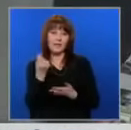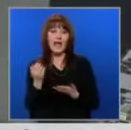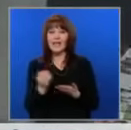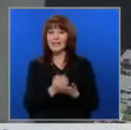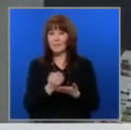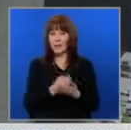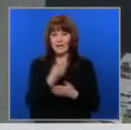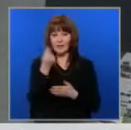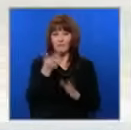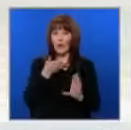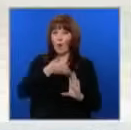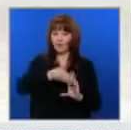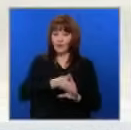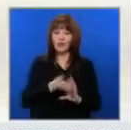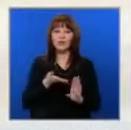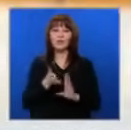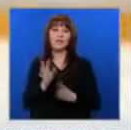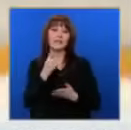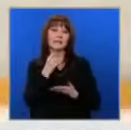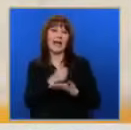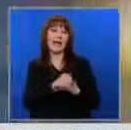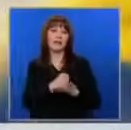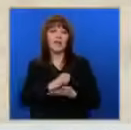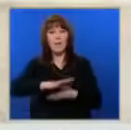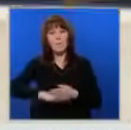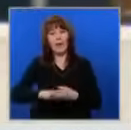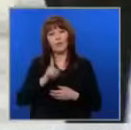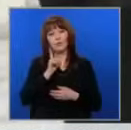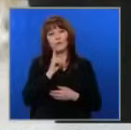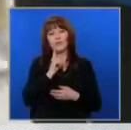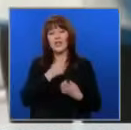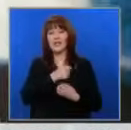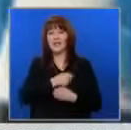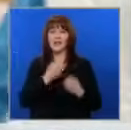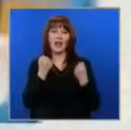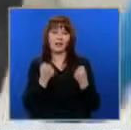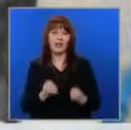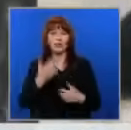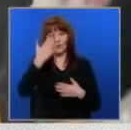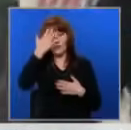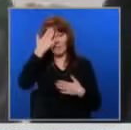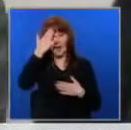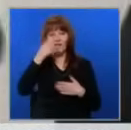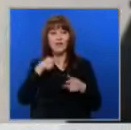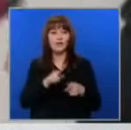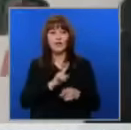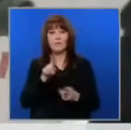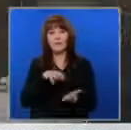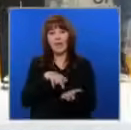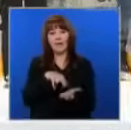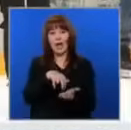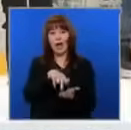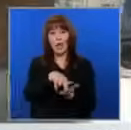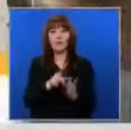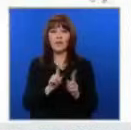Средствата, събрани от входа дарение, ще отидат за лечението на малкото момче, което страда от тежко заболяване, заради което не може да ходи, стои